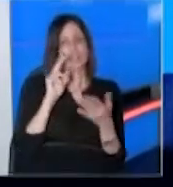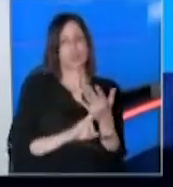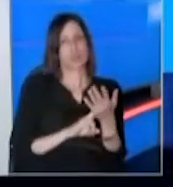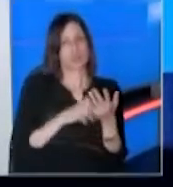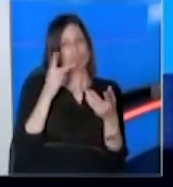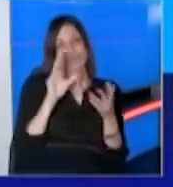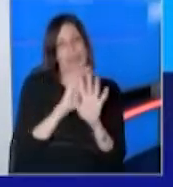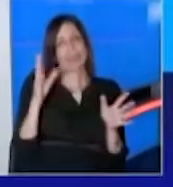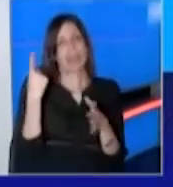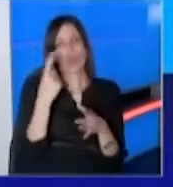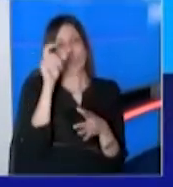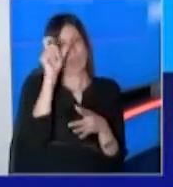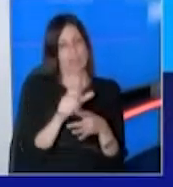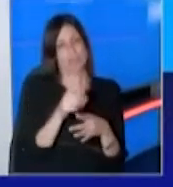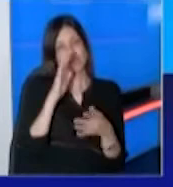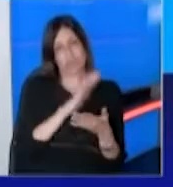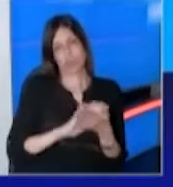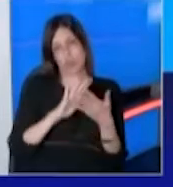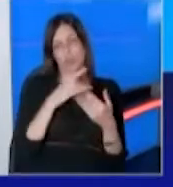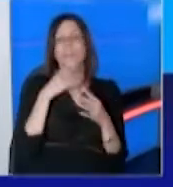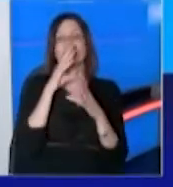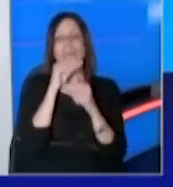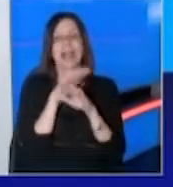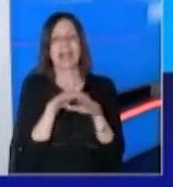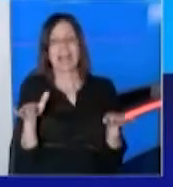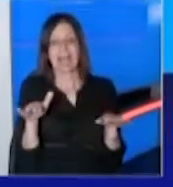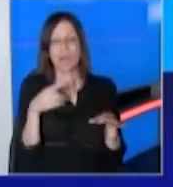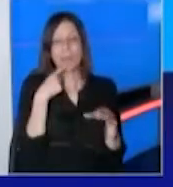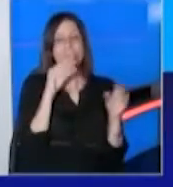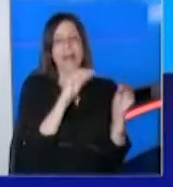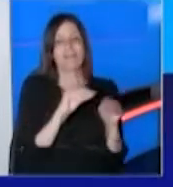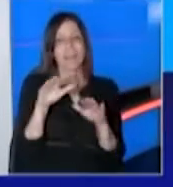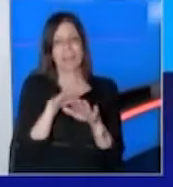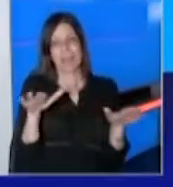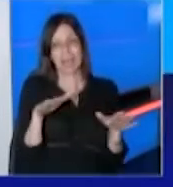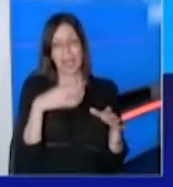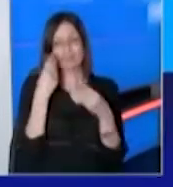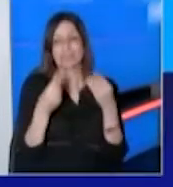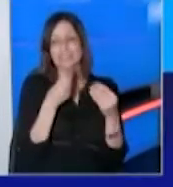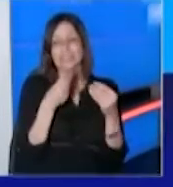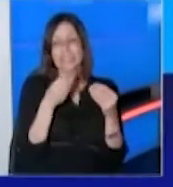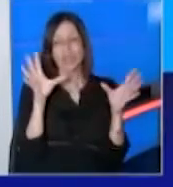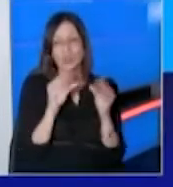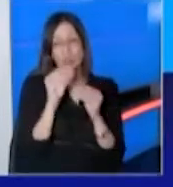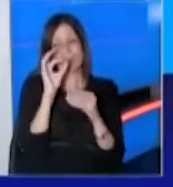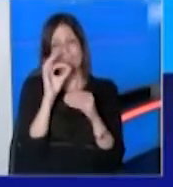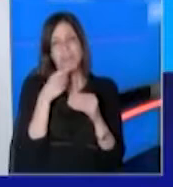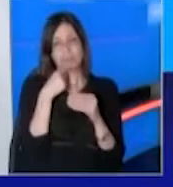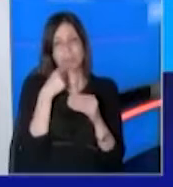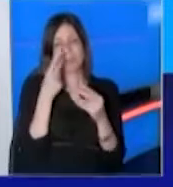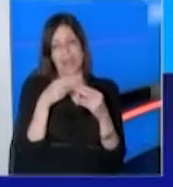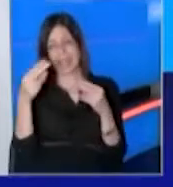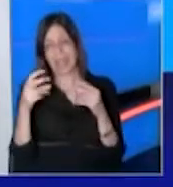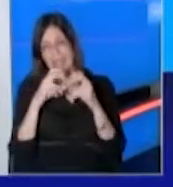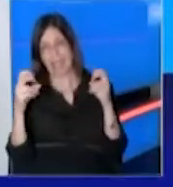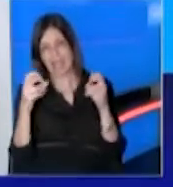מהשורה. אוקיי, אבל אני רוצה רגע לחזור לקרקע, כי אנחנו מדברים על הקרקע. כי אתה אומר שבעצם מעבירים את הקרקע, משחק סכום אפס, ואז בעצם אתה אומר, ראה, אם ליד הערת פיתוח